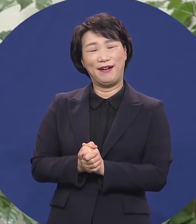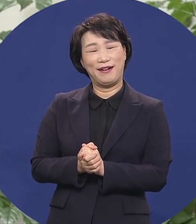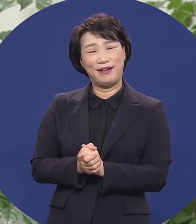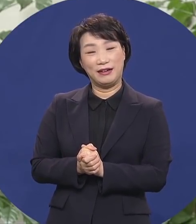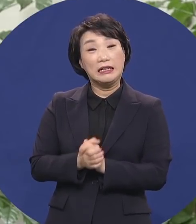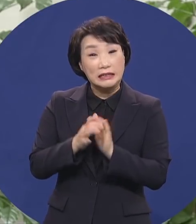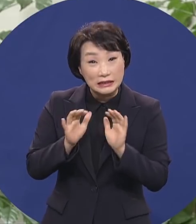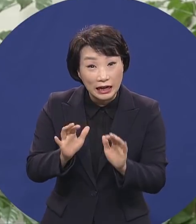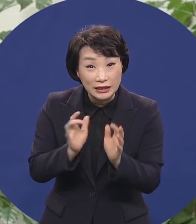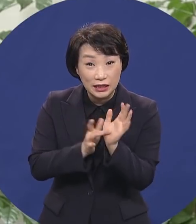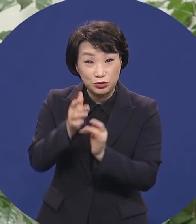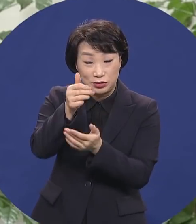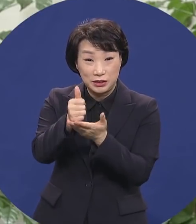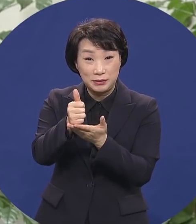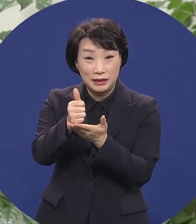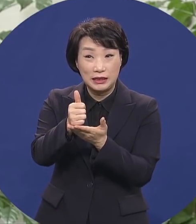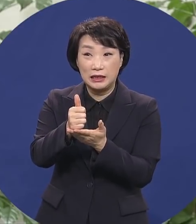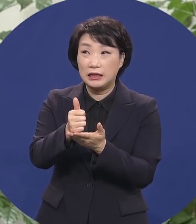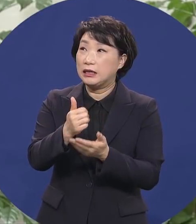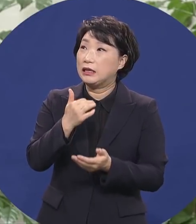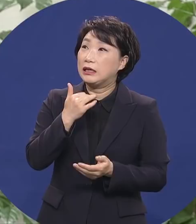예수께서 나이